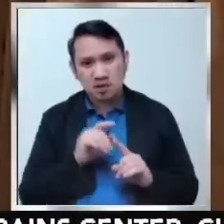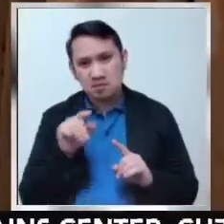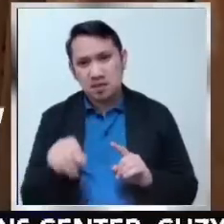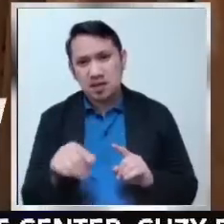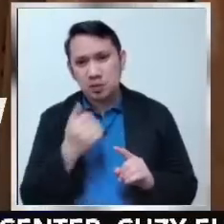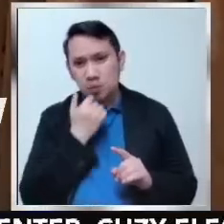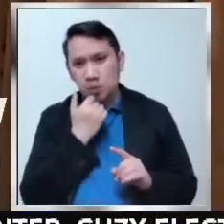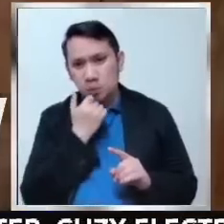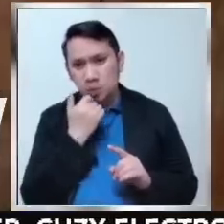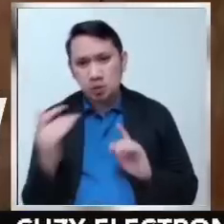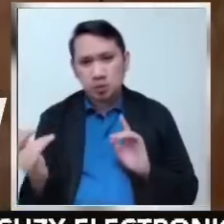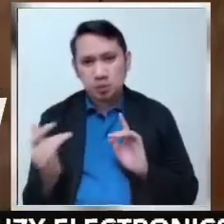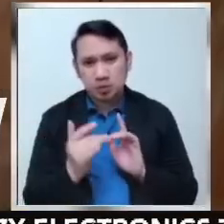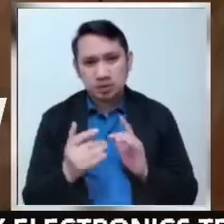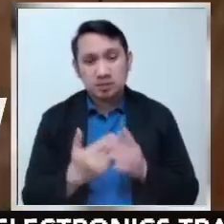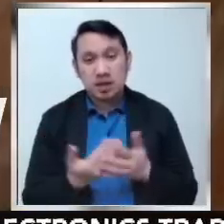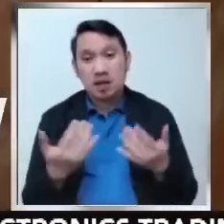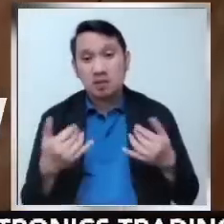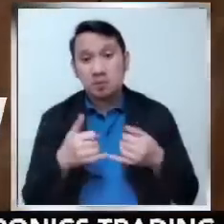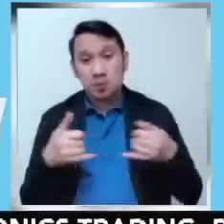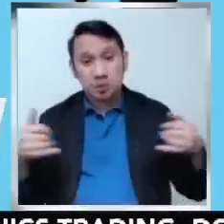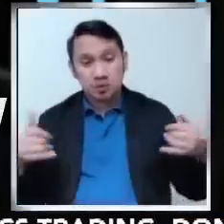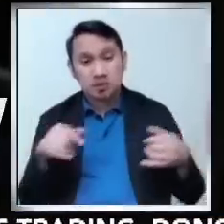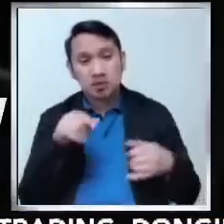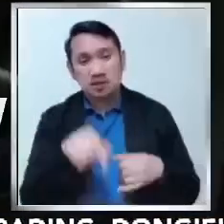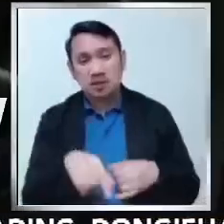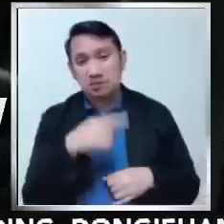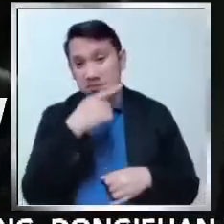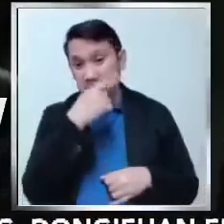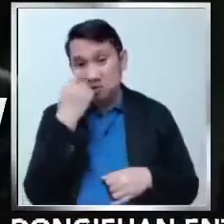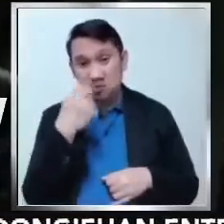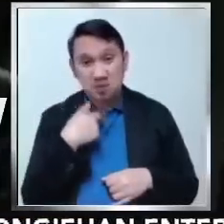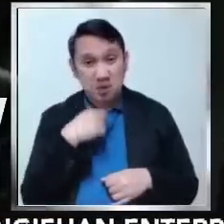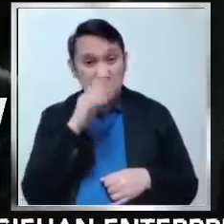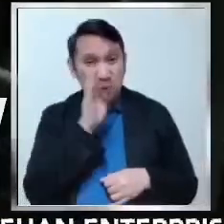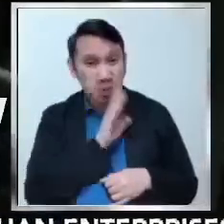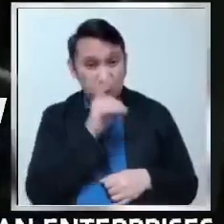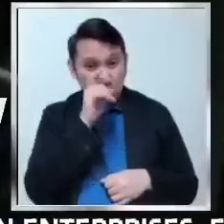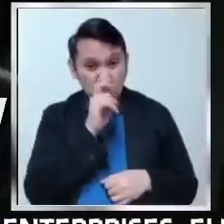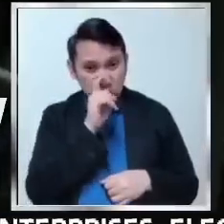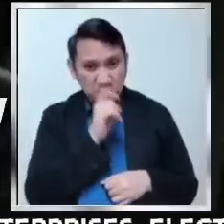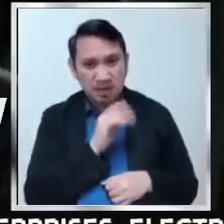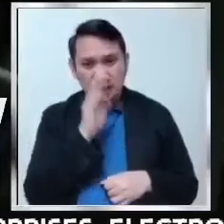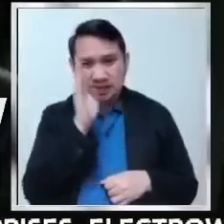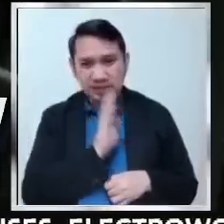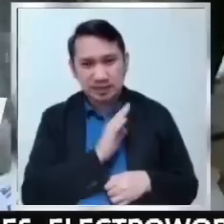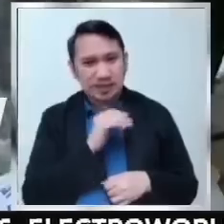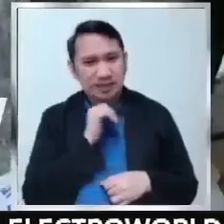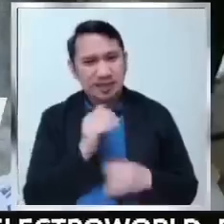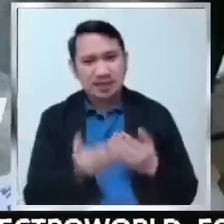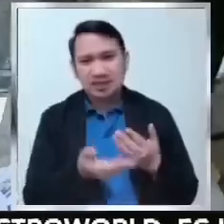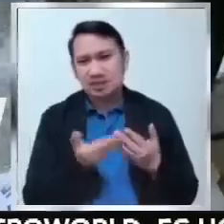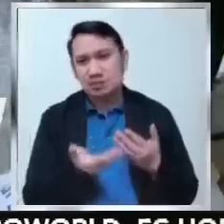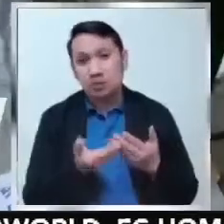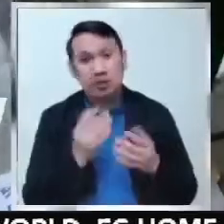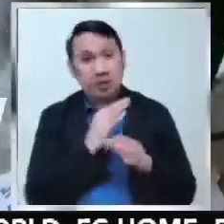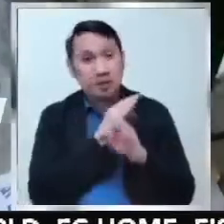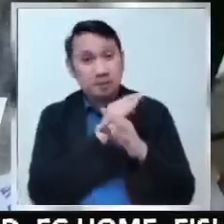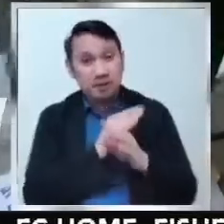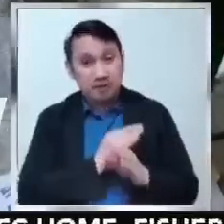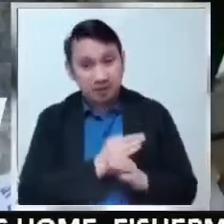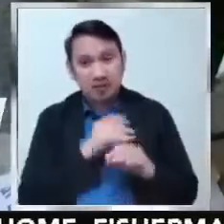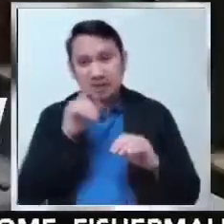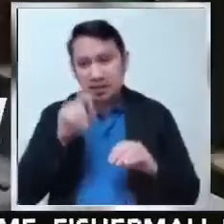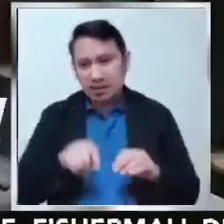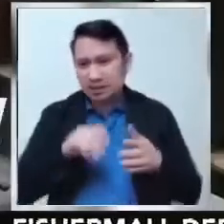mga linya kasi ng tubig na dala ng kalumaan, sira-sira na. Hindi naman simple ang pagre-repair. Kailangang ischedule